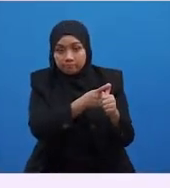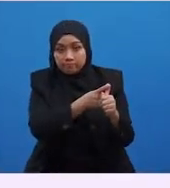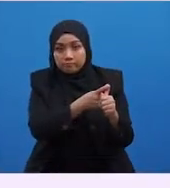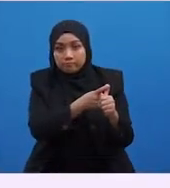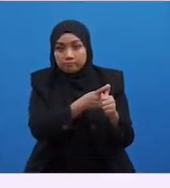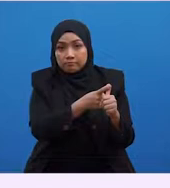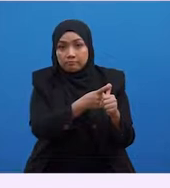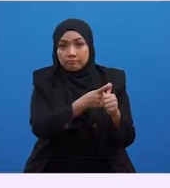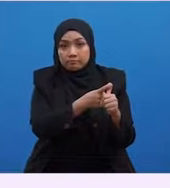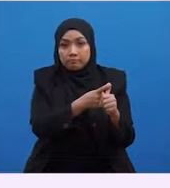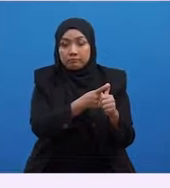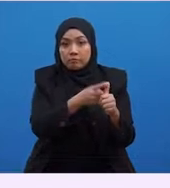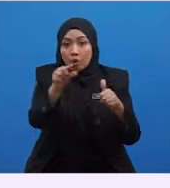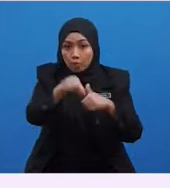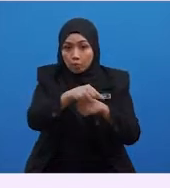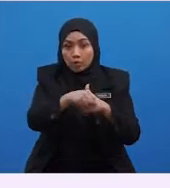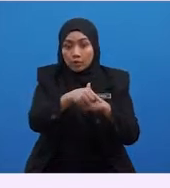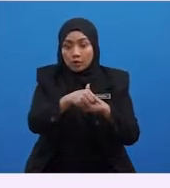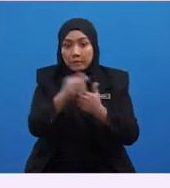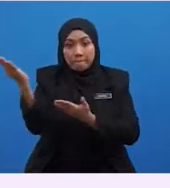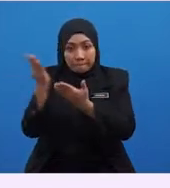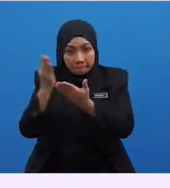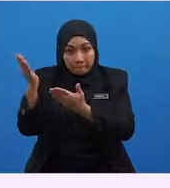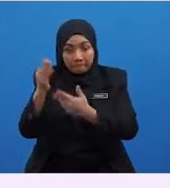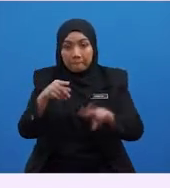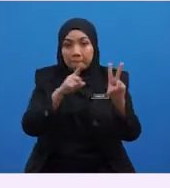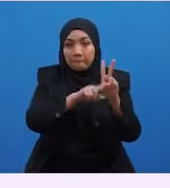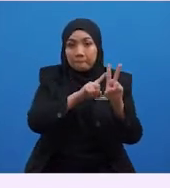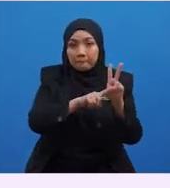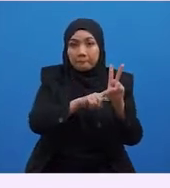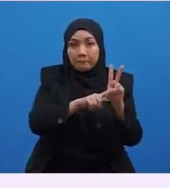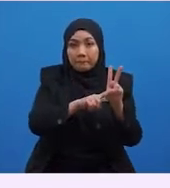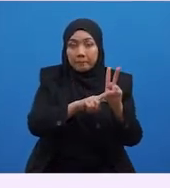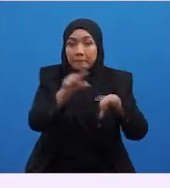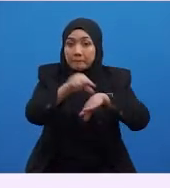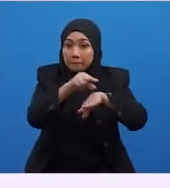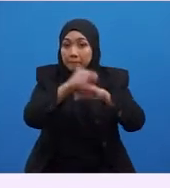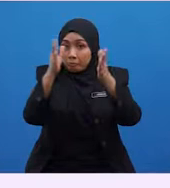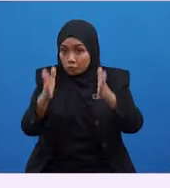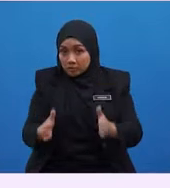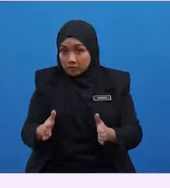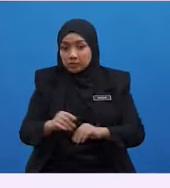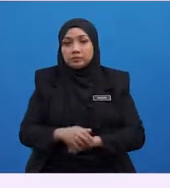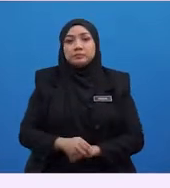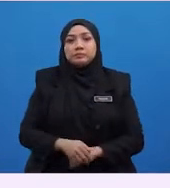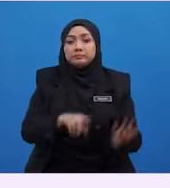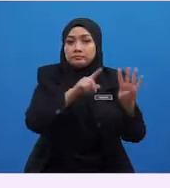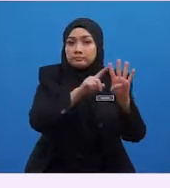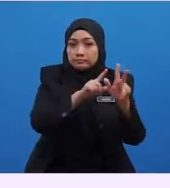ubah pelayan. Kedua, pemboleh ubah pengguna.